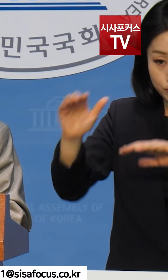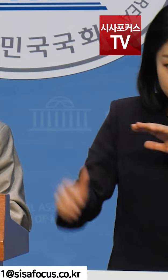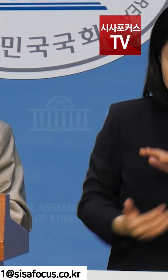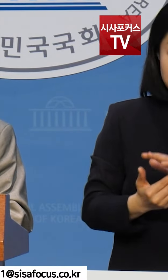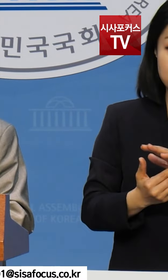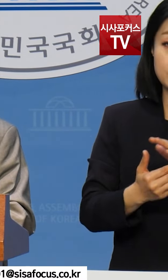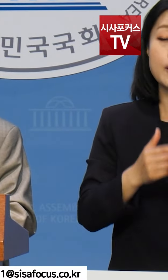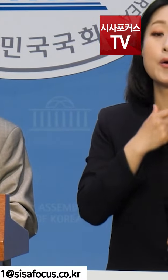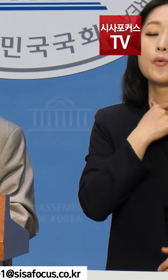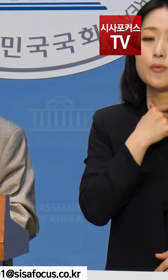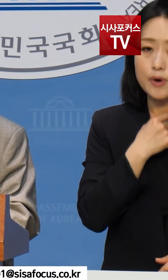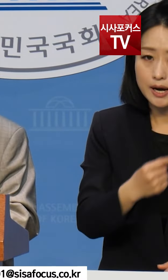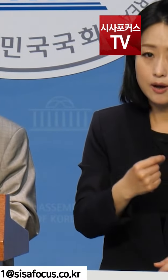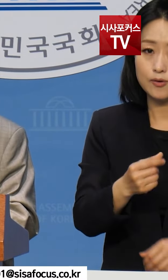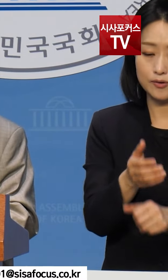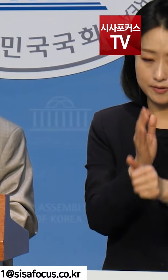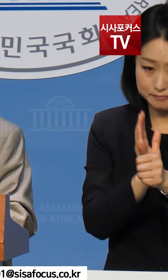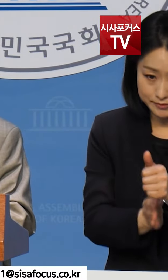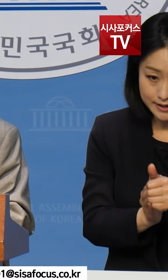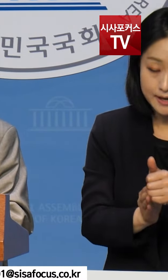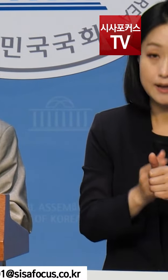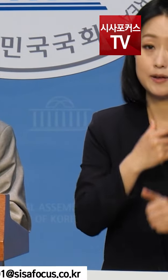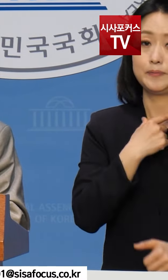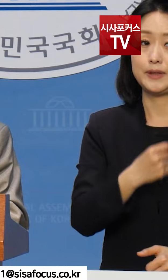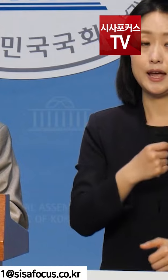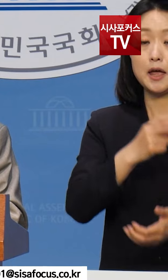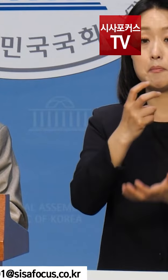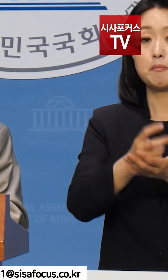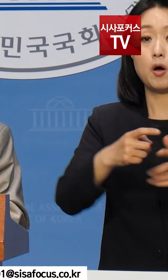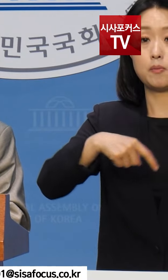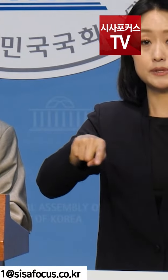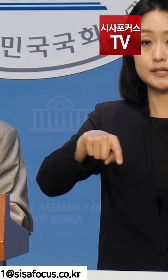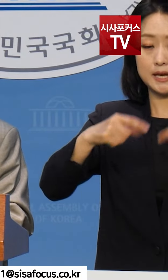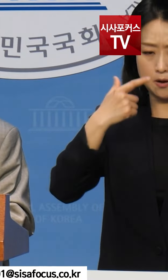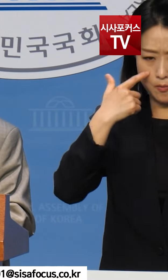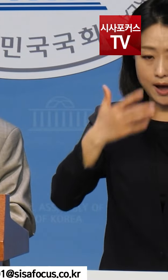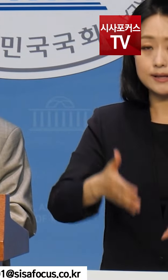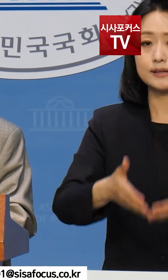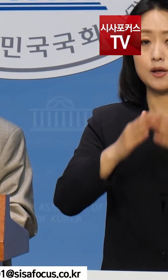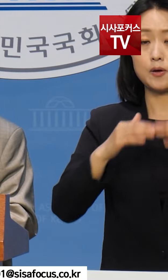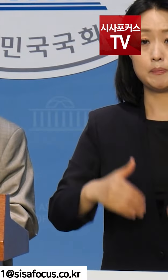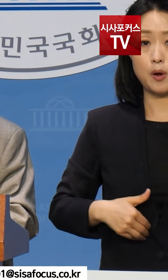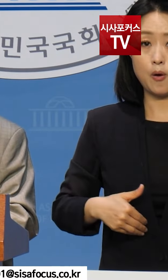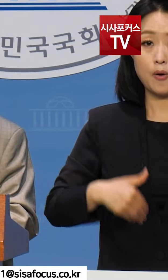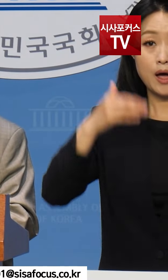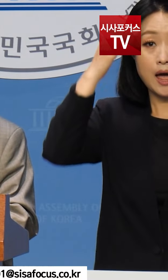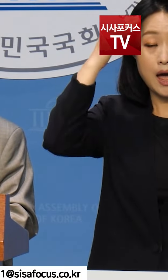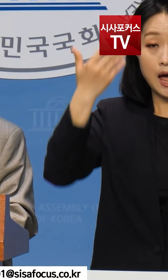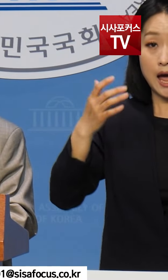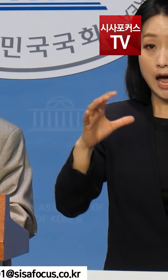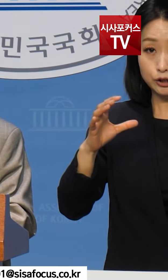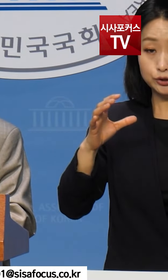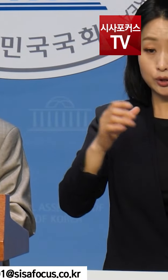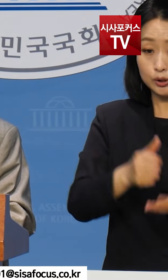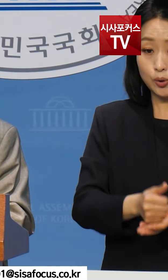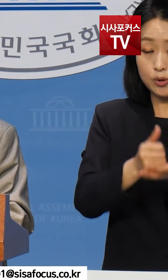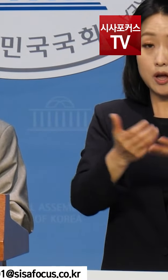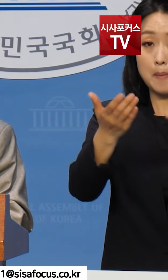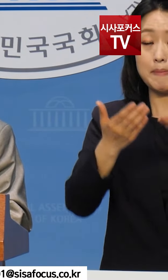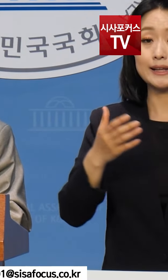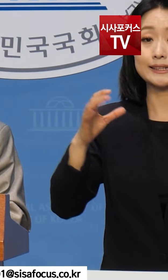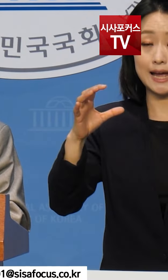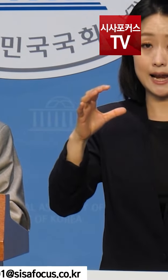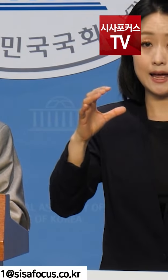이루어지기를 간곡히 호소합니다. 법치주의 확립 없이 대한민국이